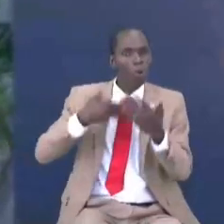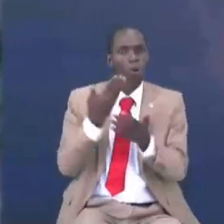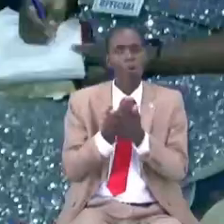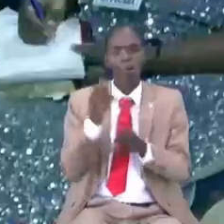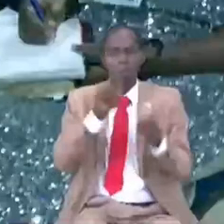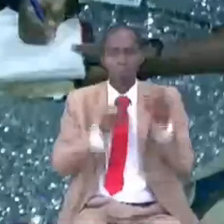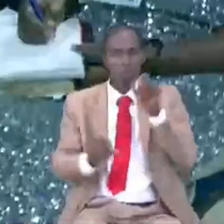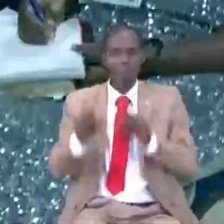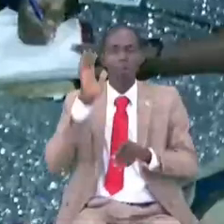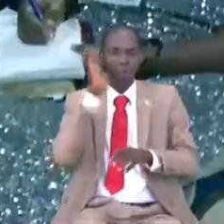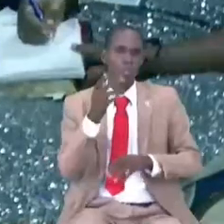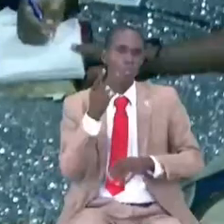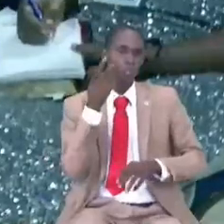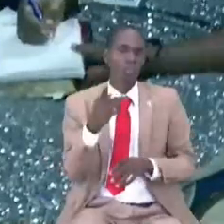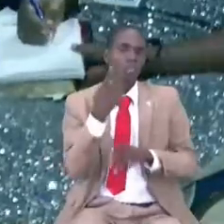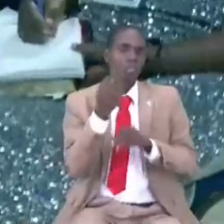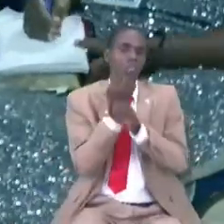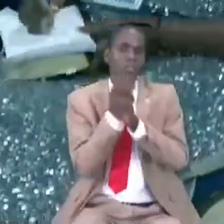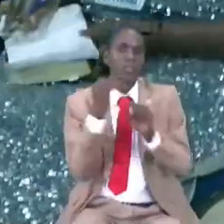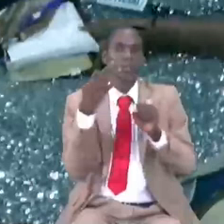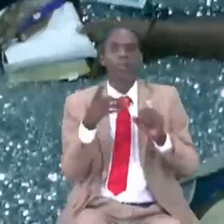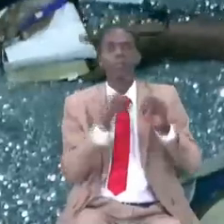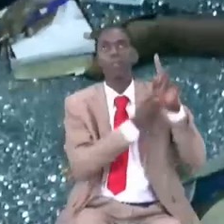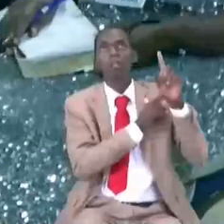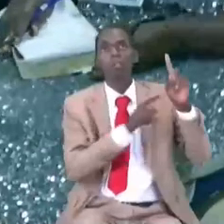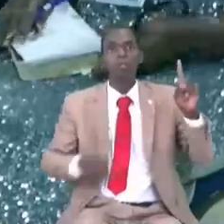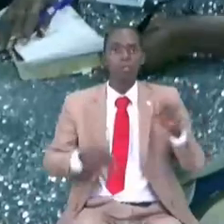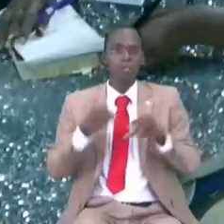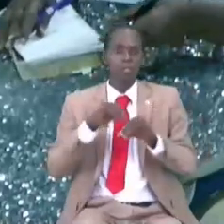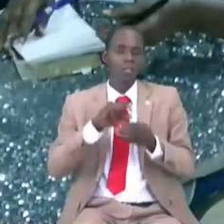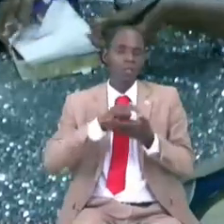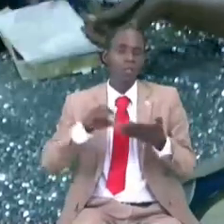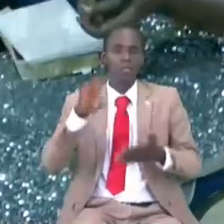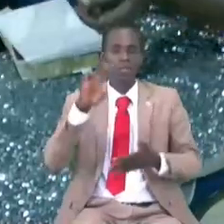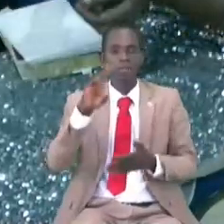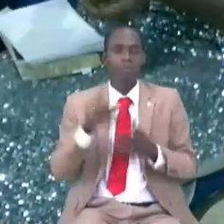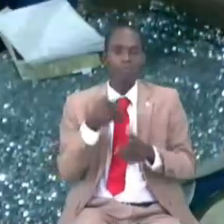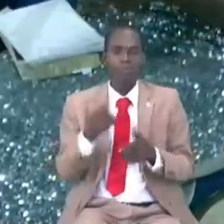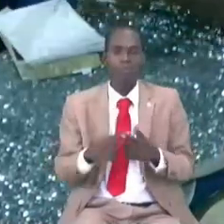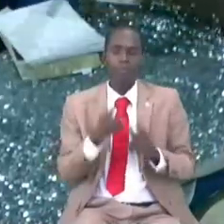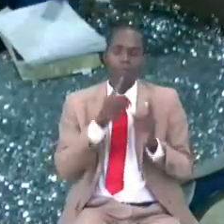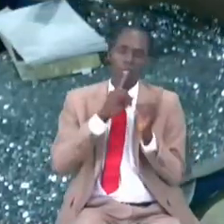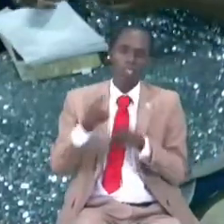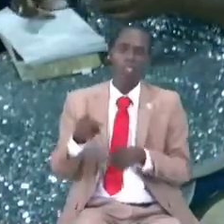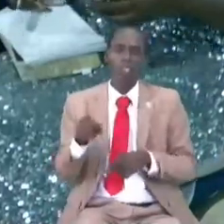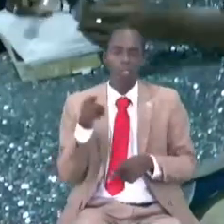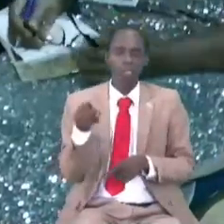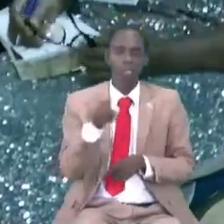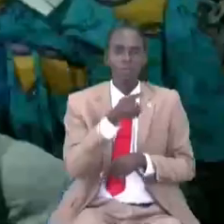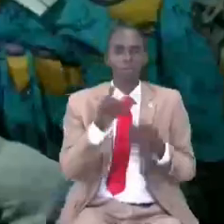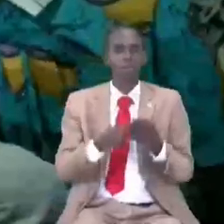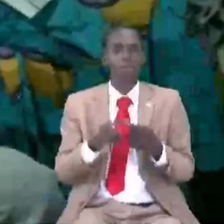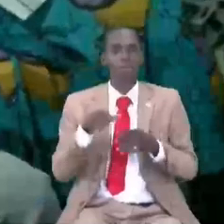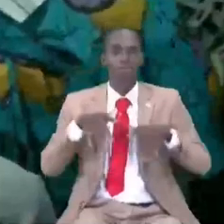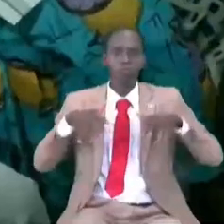Verset 7. Verset 7, il disait donc à ceux qui venaient en foule pour être baptisés par lui, « Race